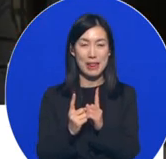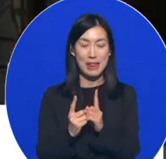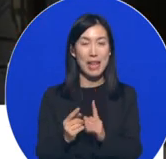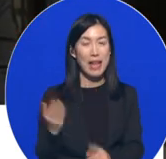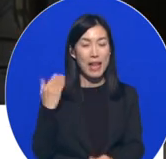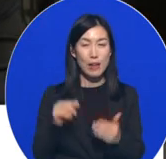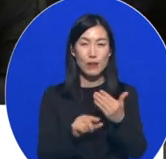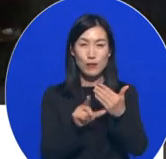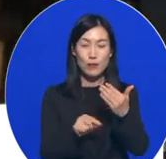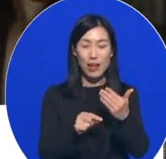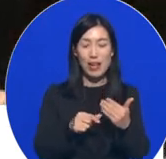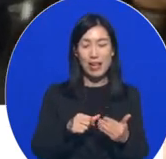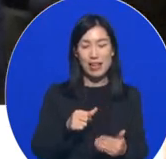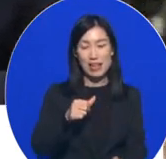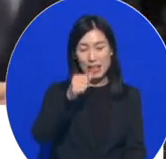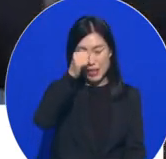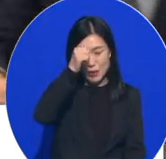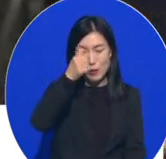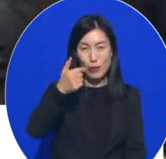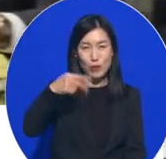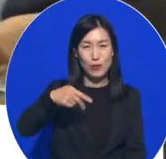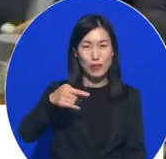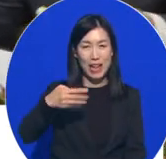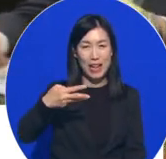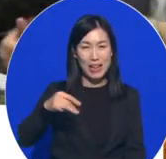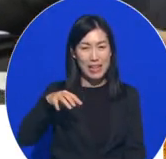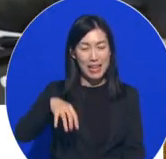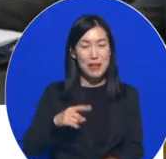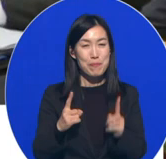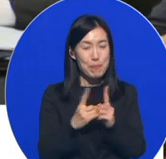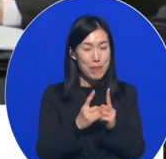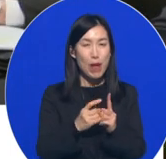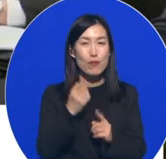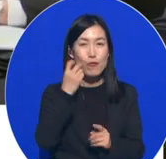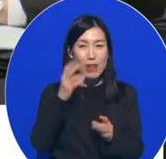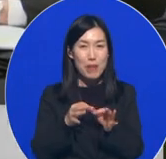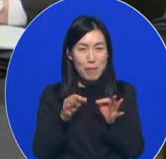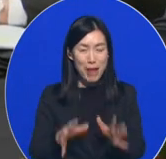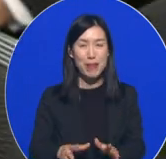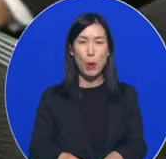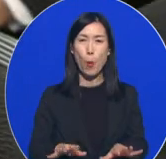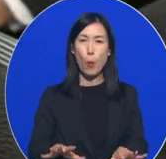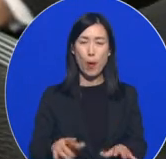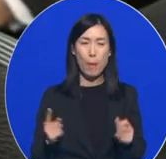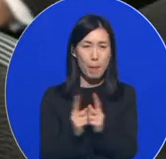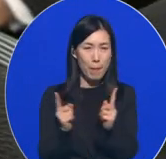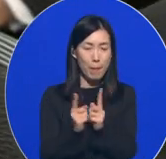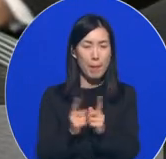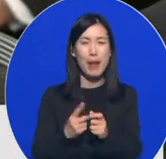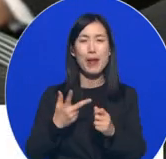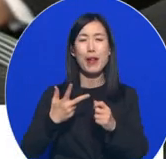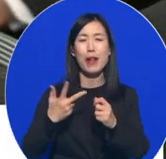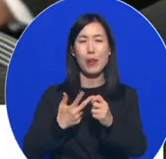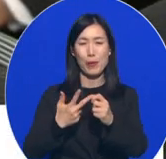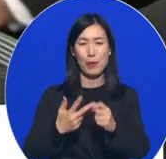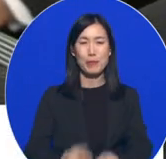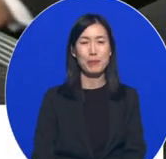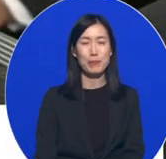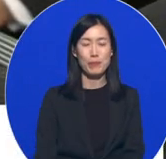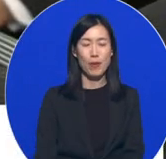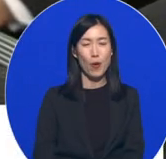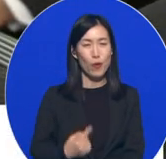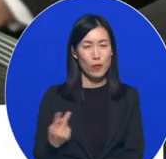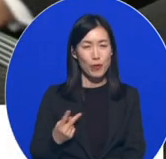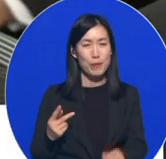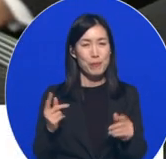지난 9월 인도 뉴델리 g20 정상회의 이후 두 달 만이자 올해만 일곱 번째입니다 벌써 일곱 차례 정상